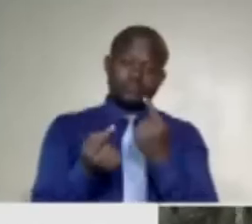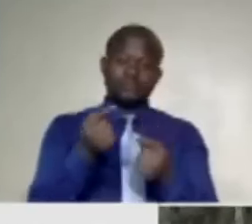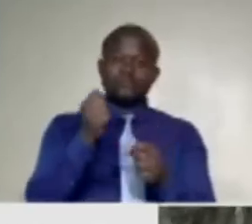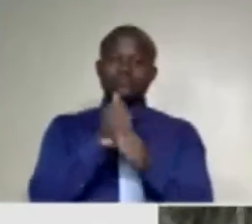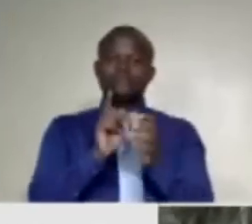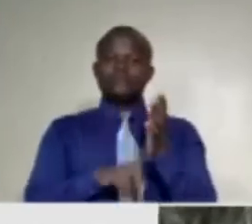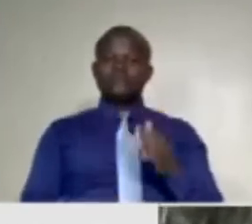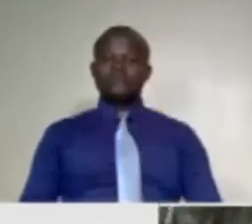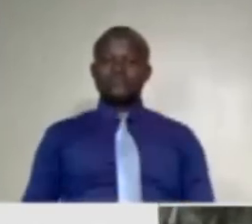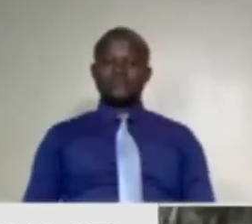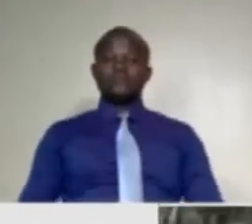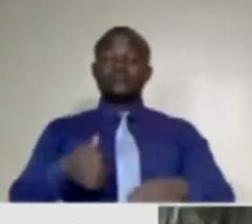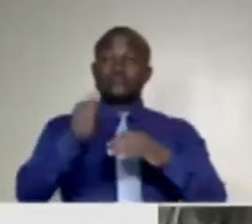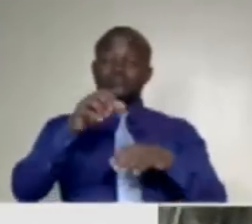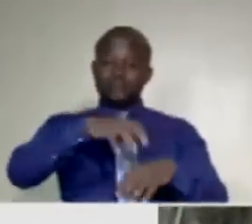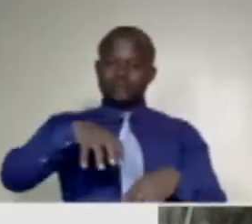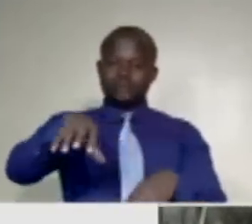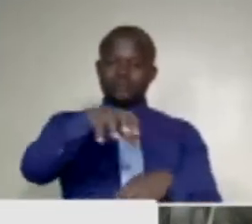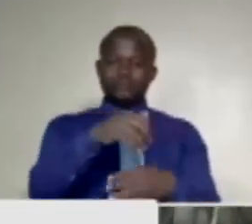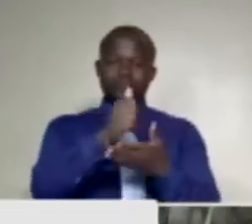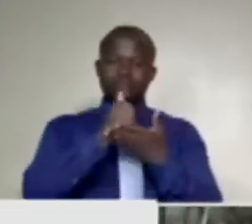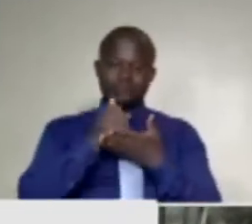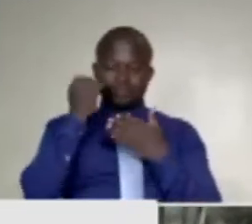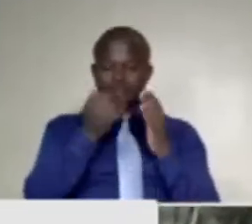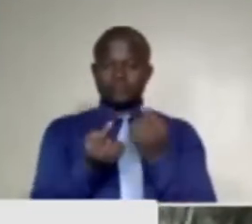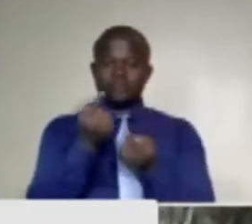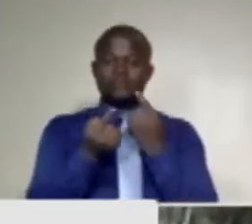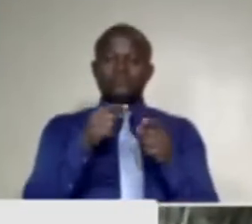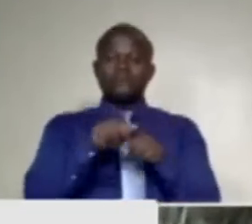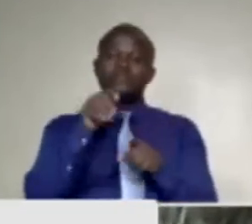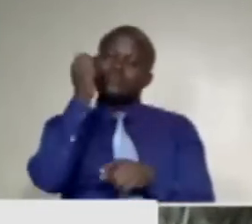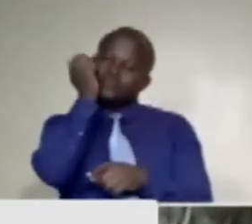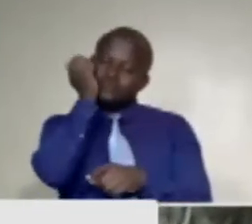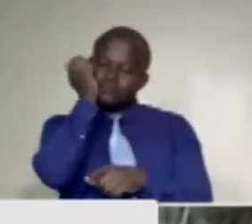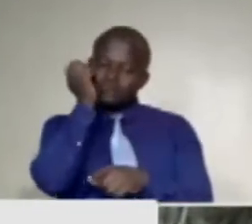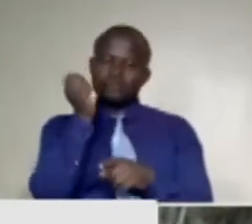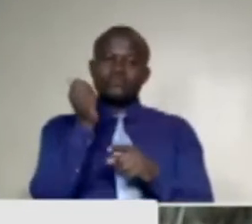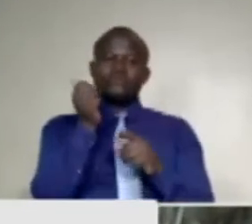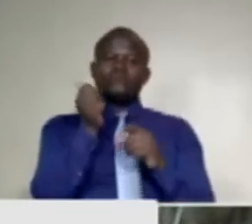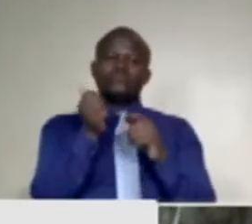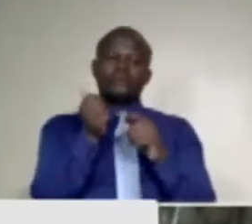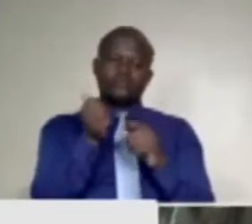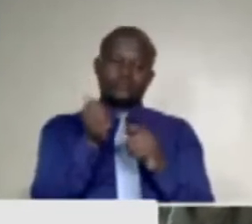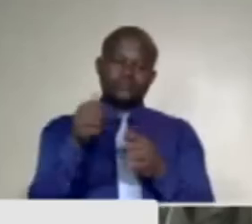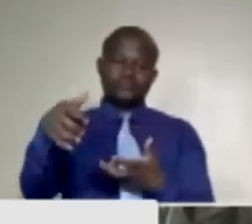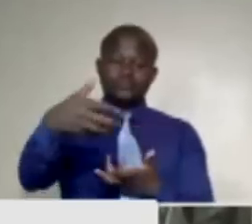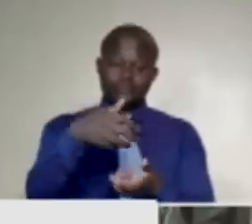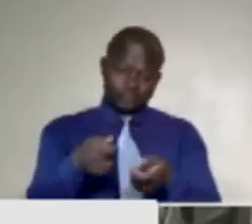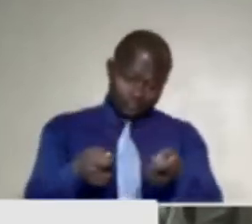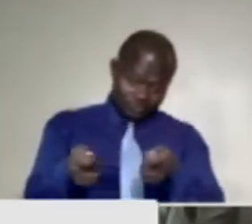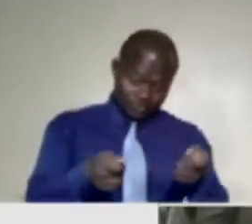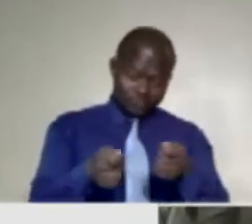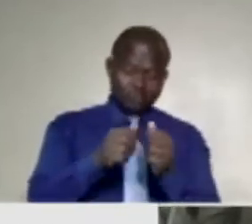gute iramba buramfashije wenda niba naratekaga nk'ibishyimbo byumye nka cyane umushandiko w'inkwi wenda